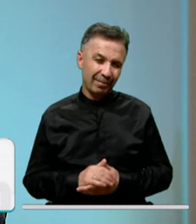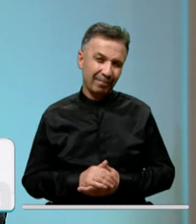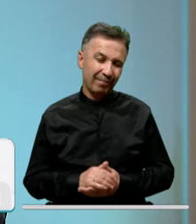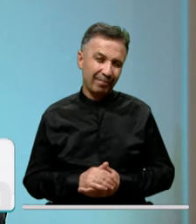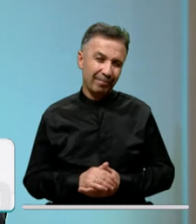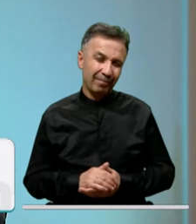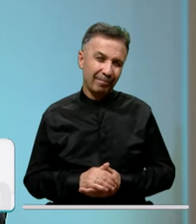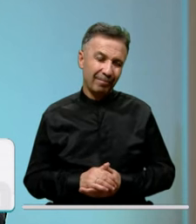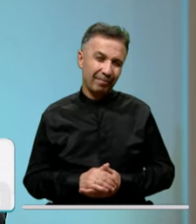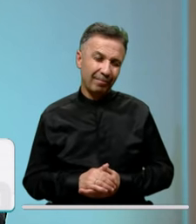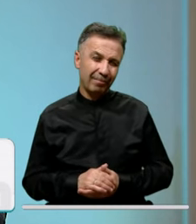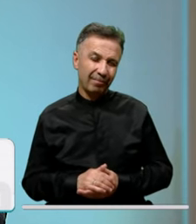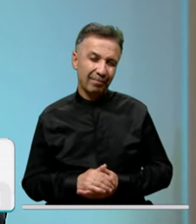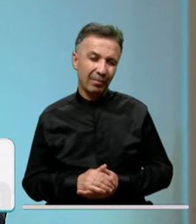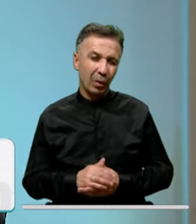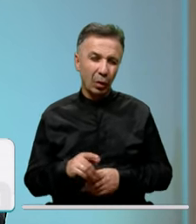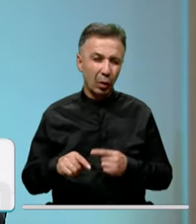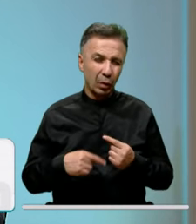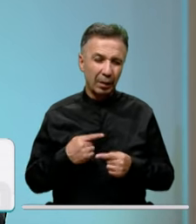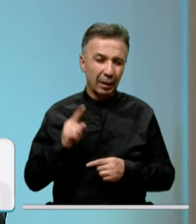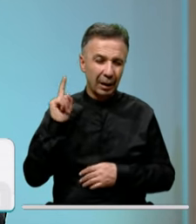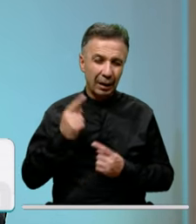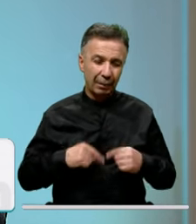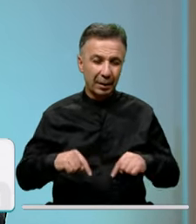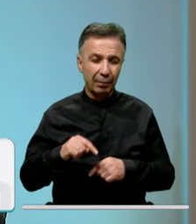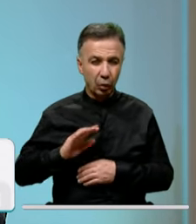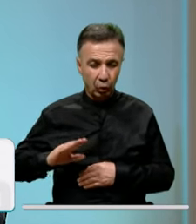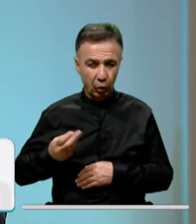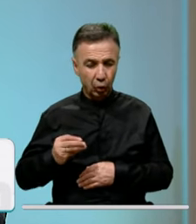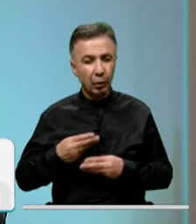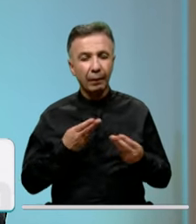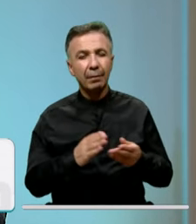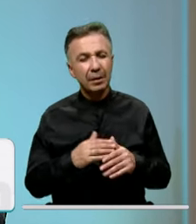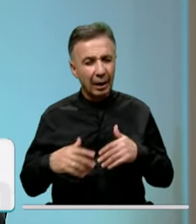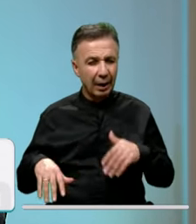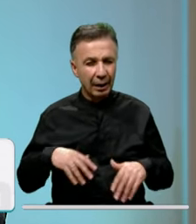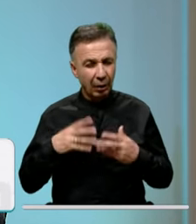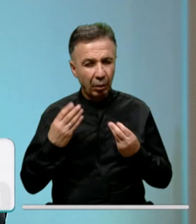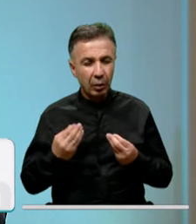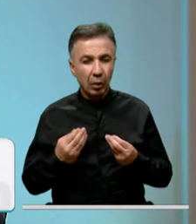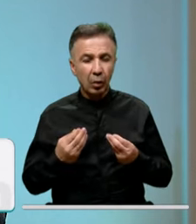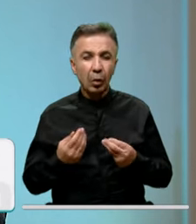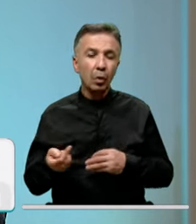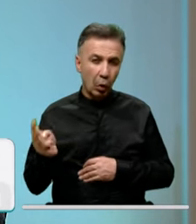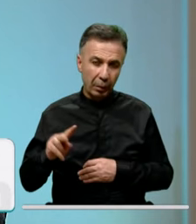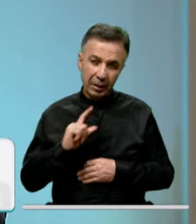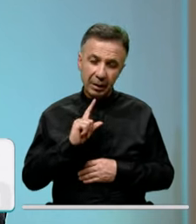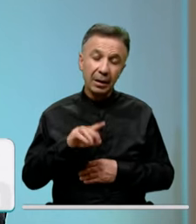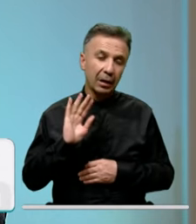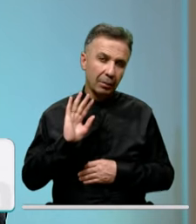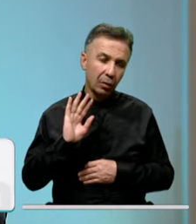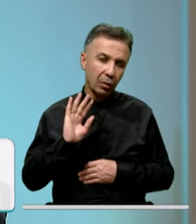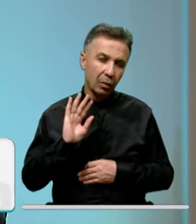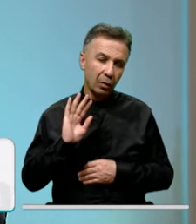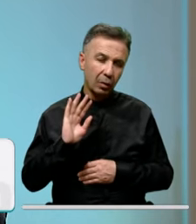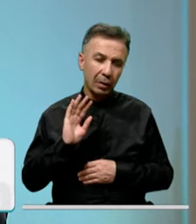dönemde Allah bize bir evlat vermiş, engelli olması onun öldürülmesini gerektirmiyor diye